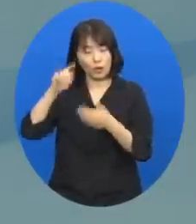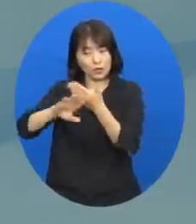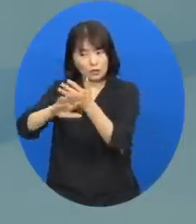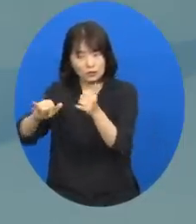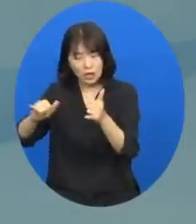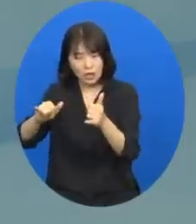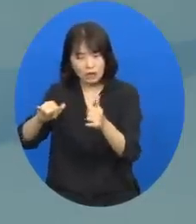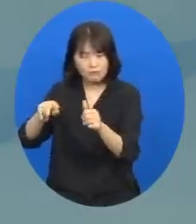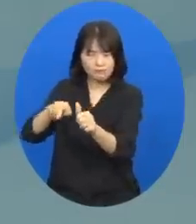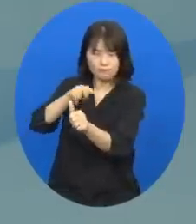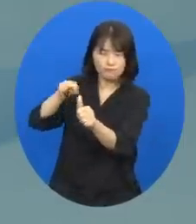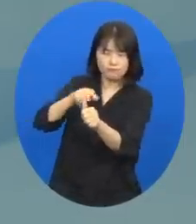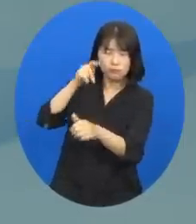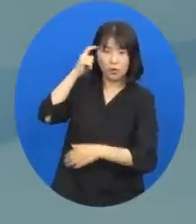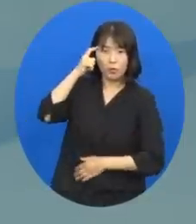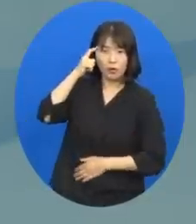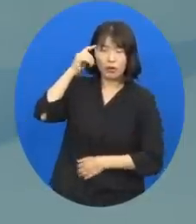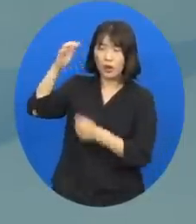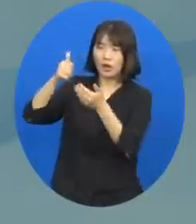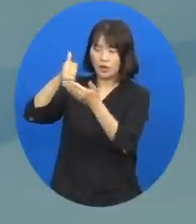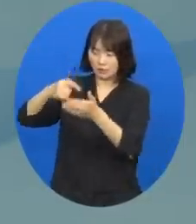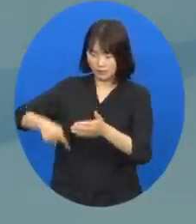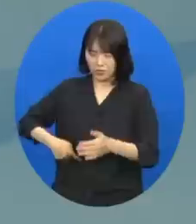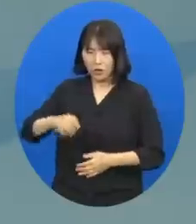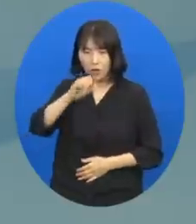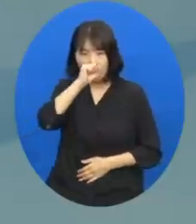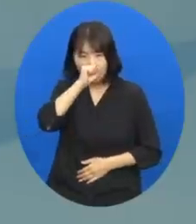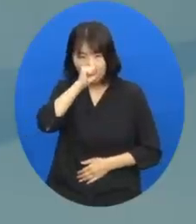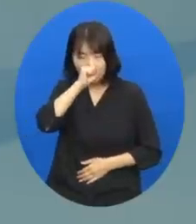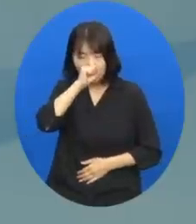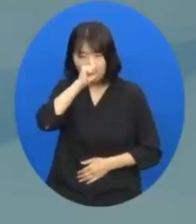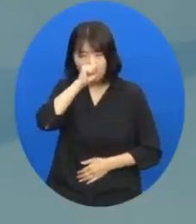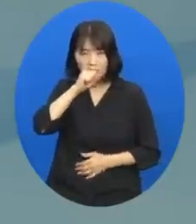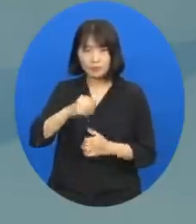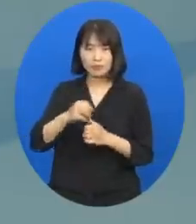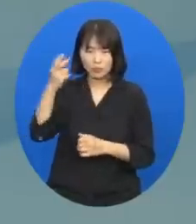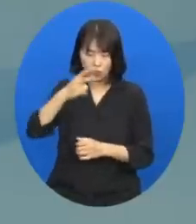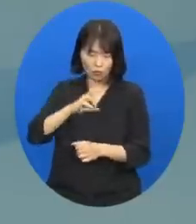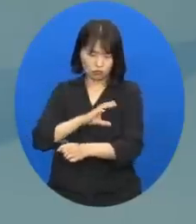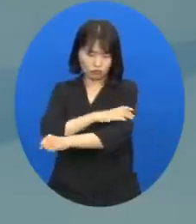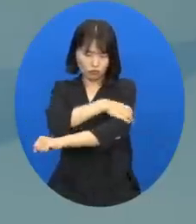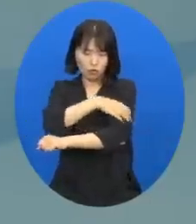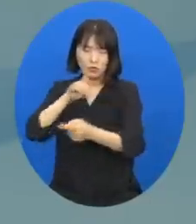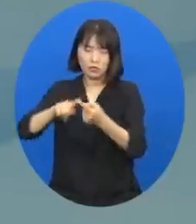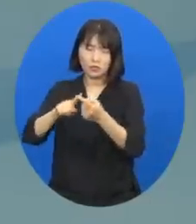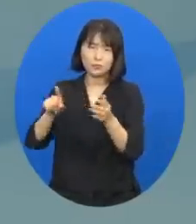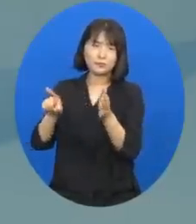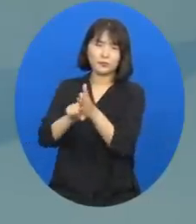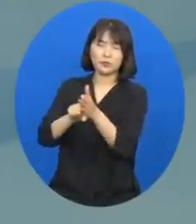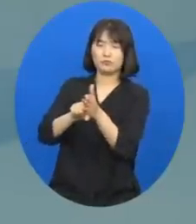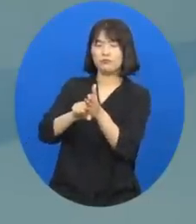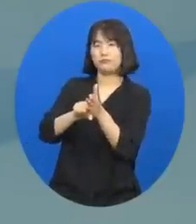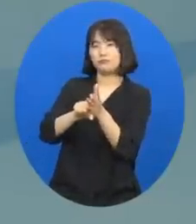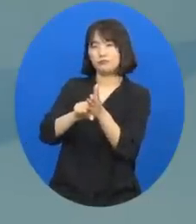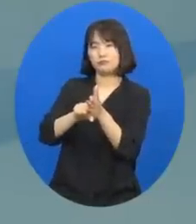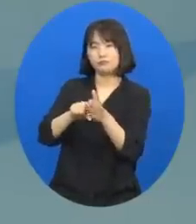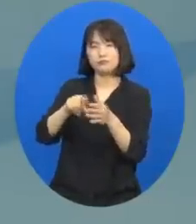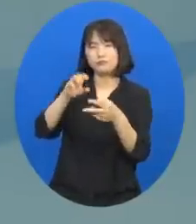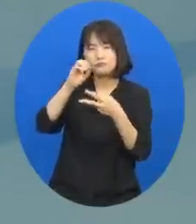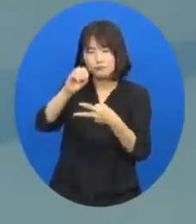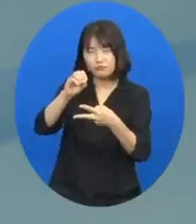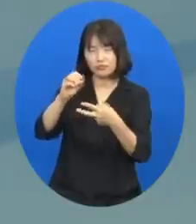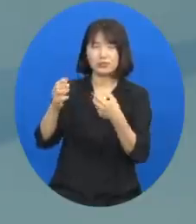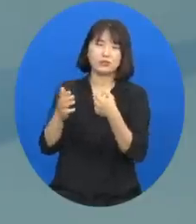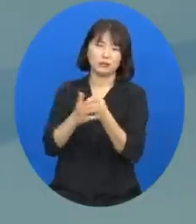선하심과 하나님의 그 주권과 섭리를 믿지 못하기 때문에 그래요 근데 우리가 이런 고백을 해야 됩니다 하나님